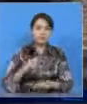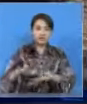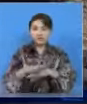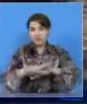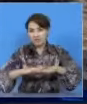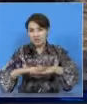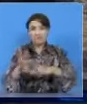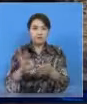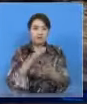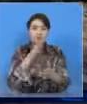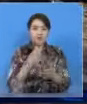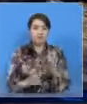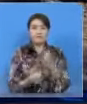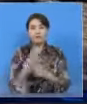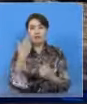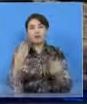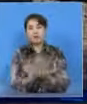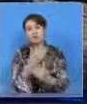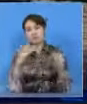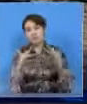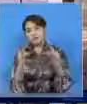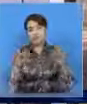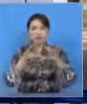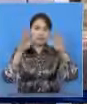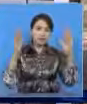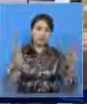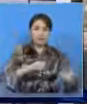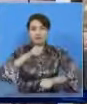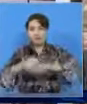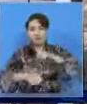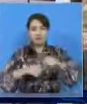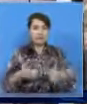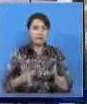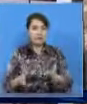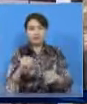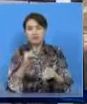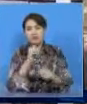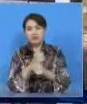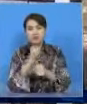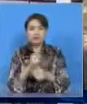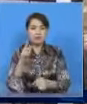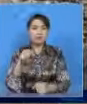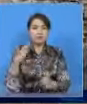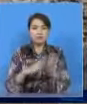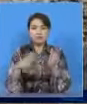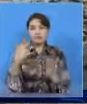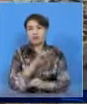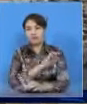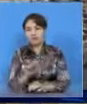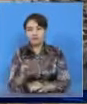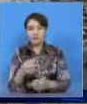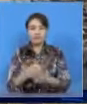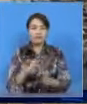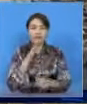Тут в скором времени появятся современные скамейки, беседки и велодорожка. На работы выделено 195 миллионов тенге.